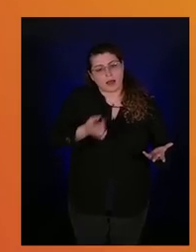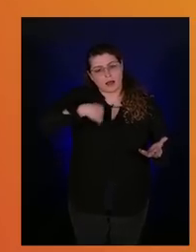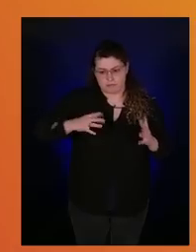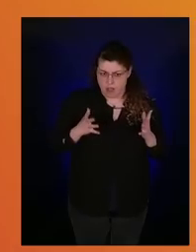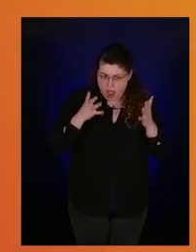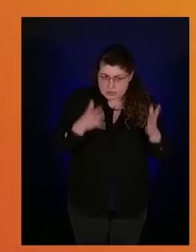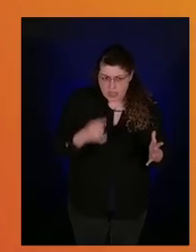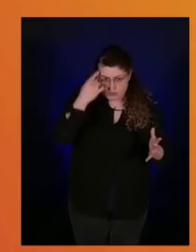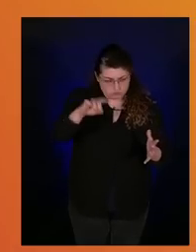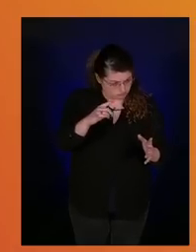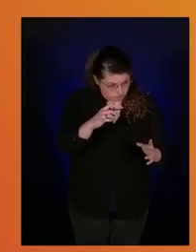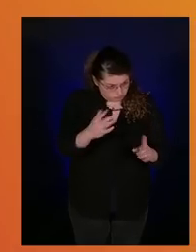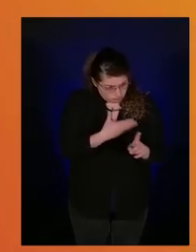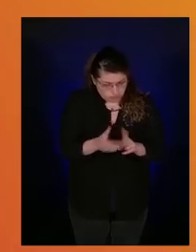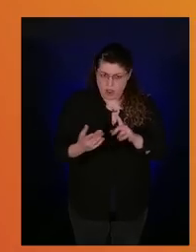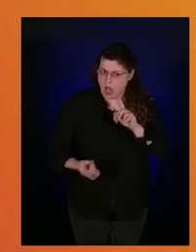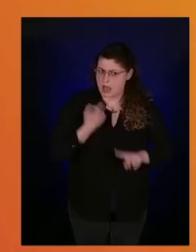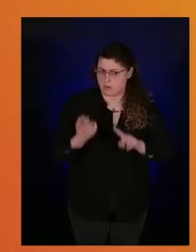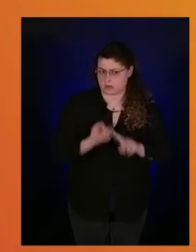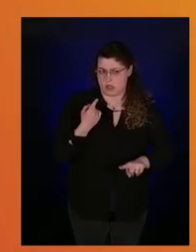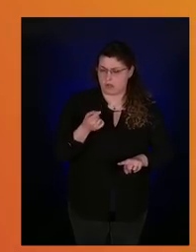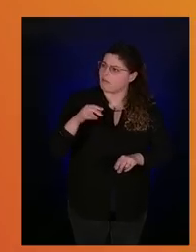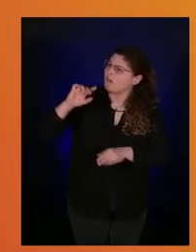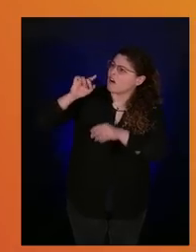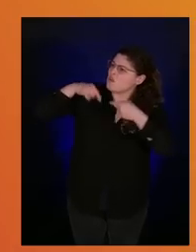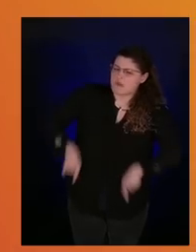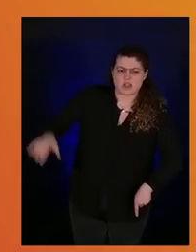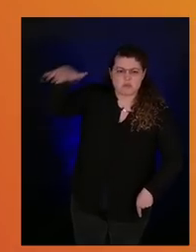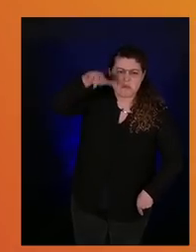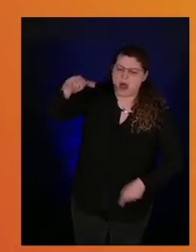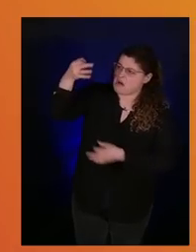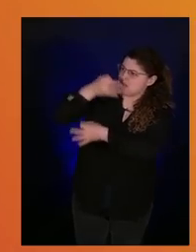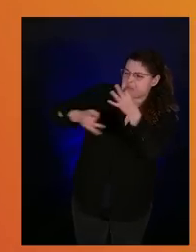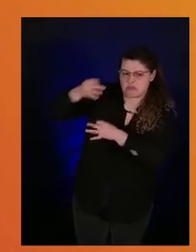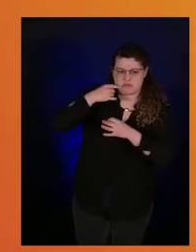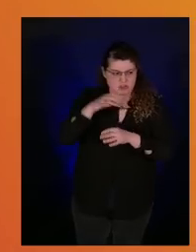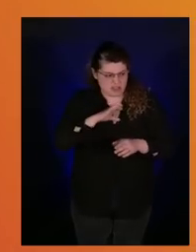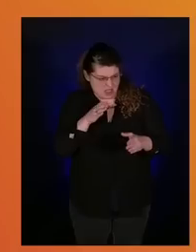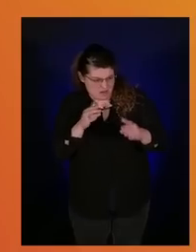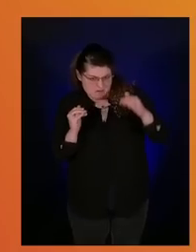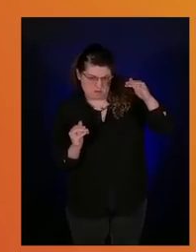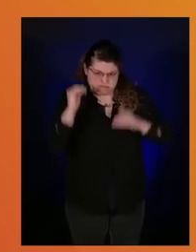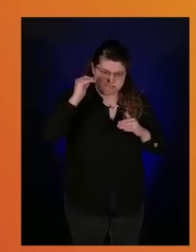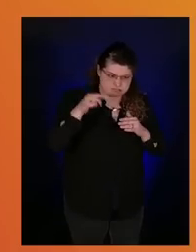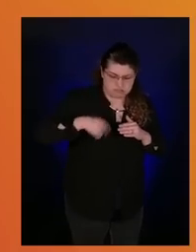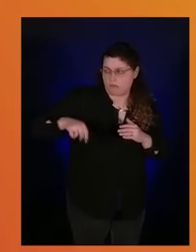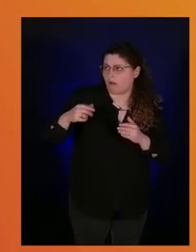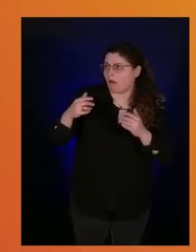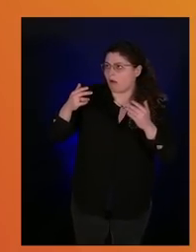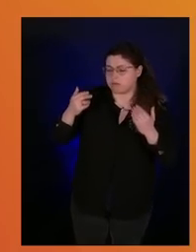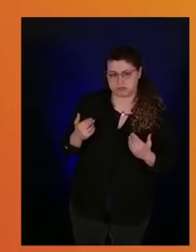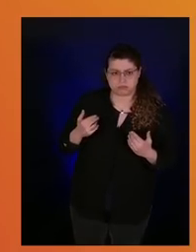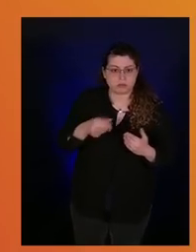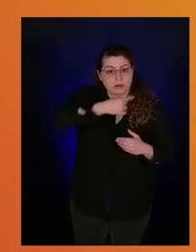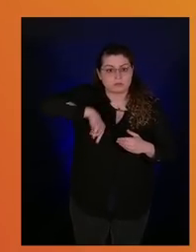une lutte capitale. Le mépris affiché par le gouvernement et les affronts du passage en force exacerbent les tensions. Notre syndicat